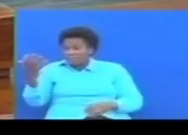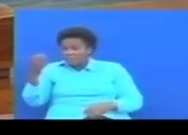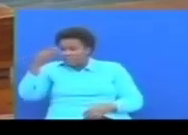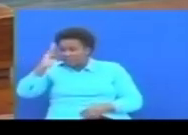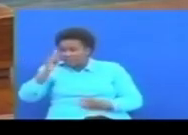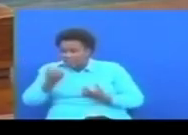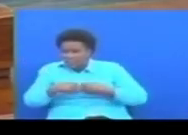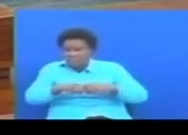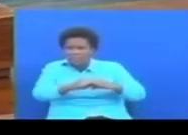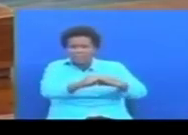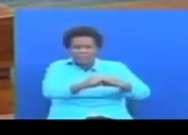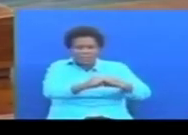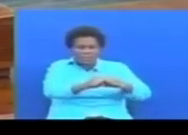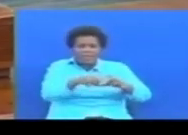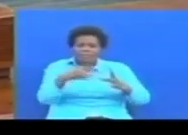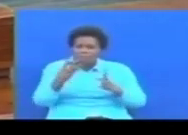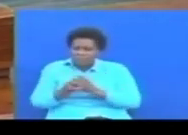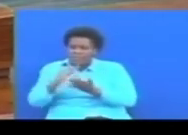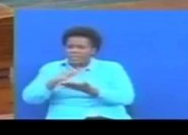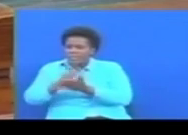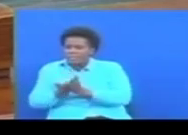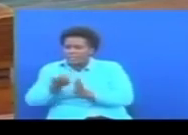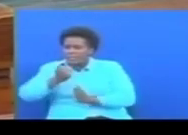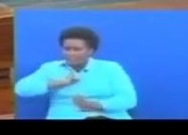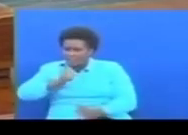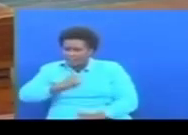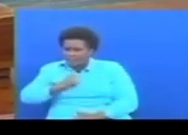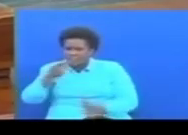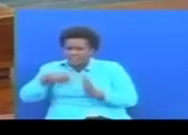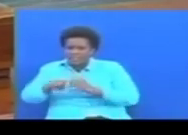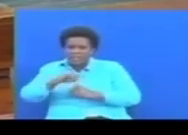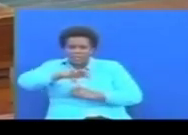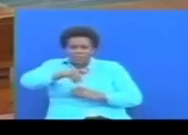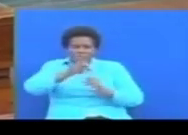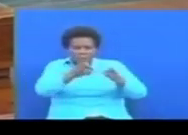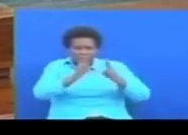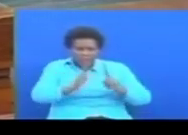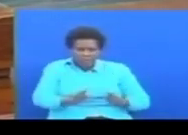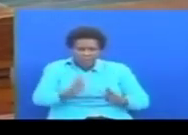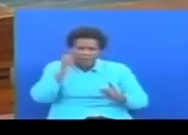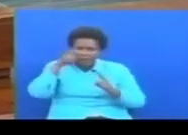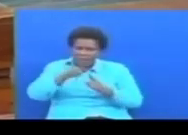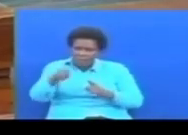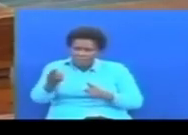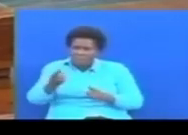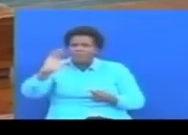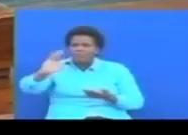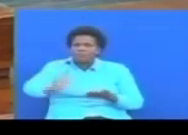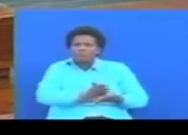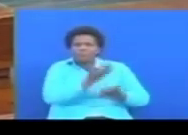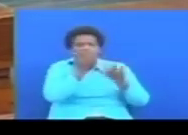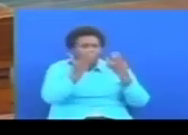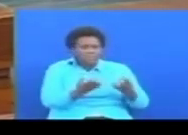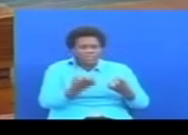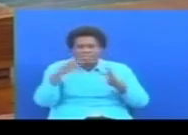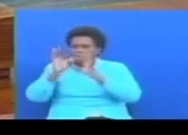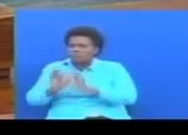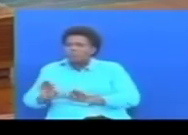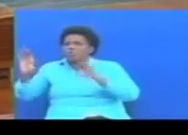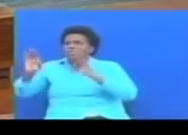na sekta binafsi katika mkoa wa Kagera na mikoa mingine nchini ni kwa ajili ya kuondoa umaskini na kuboresha maisha